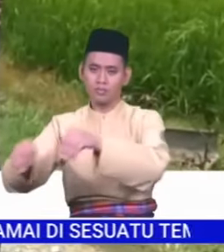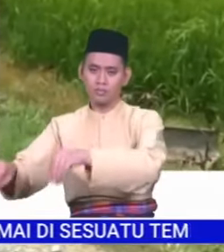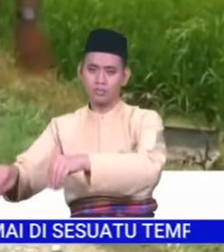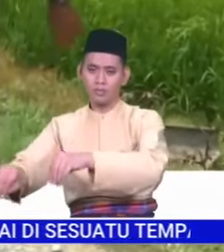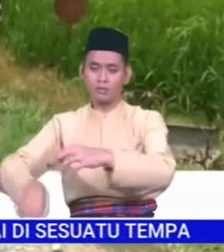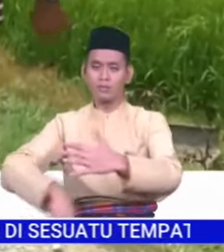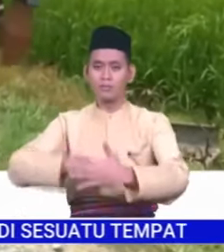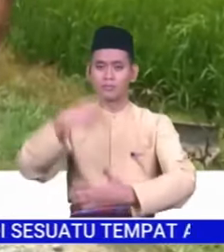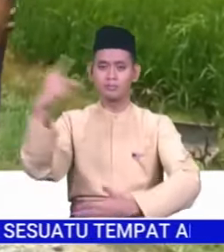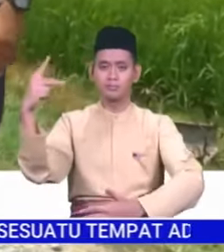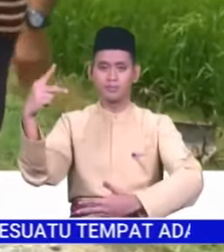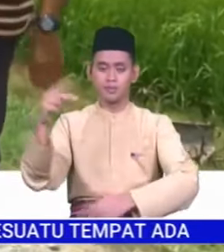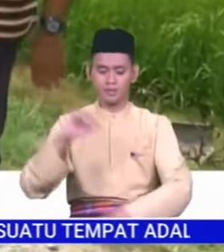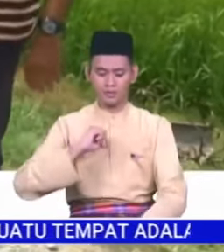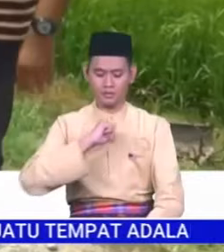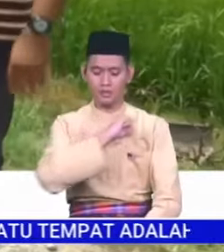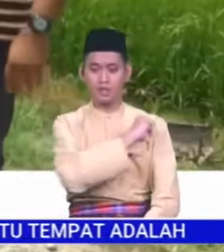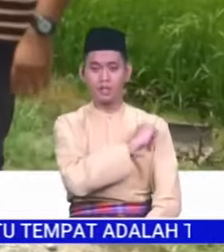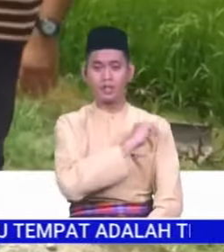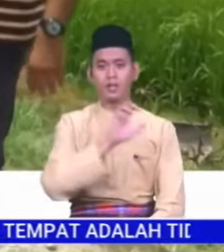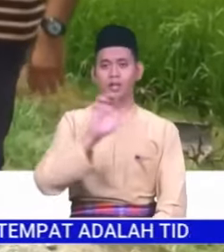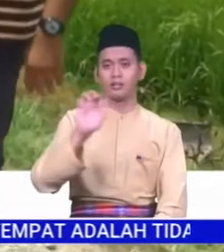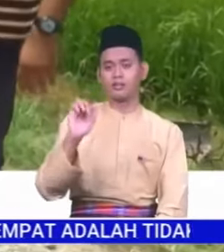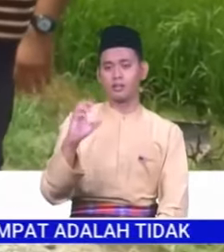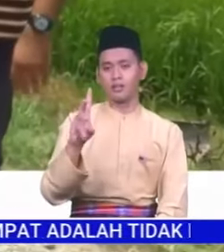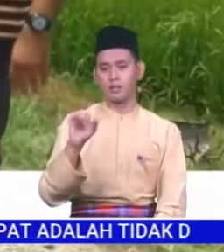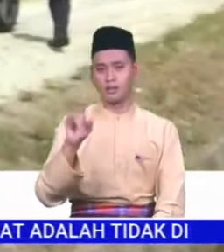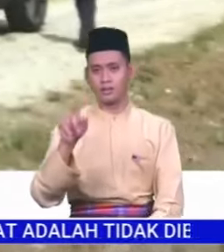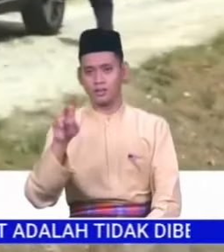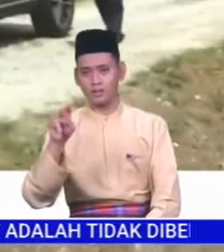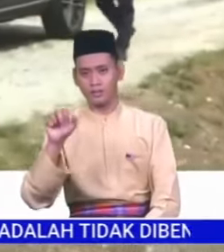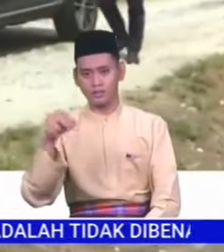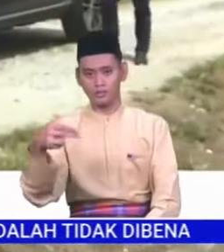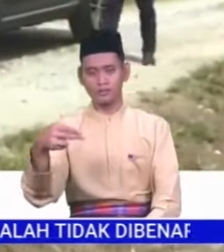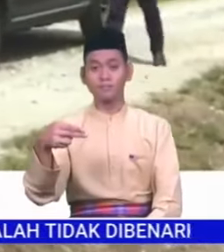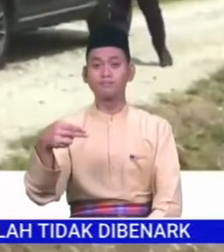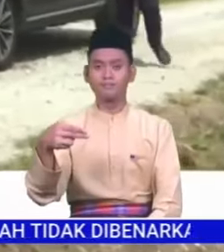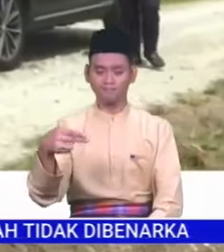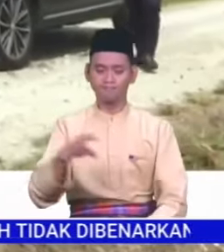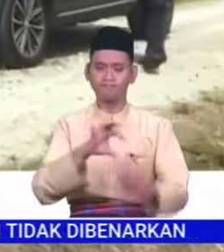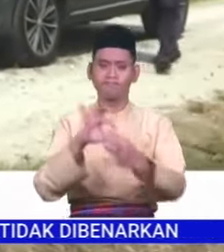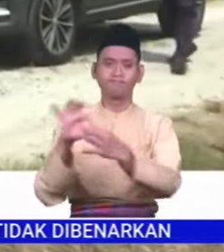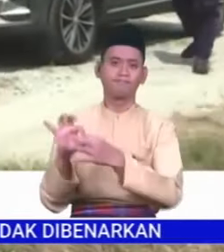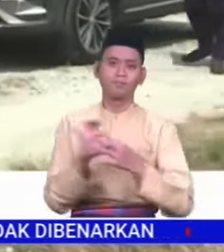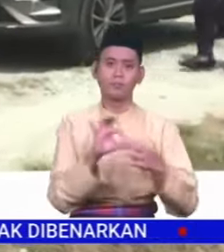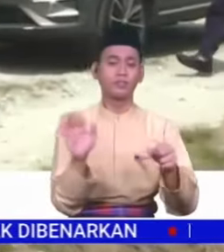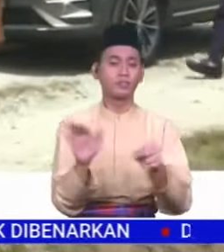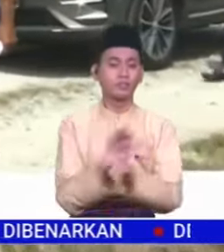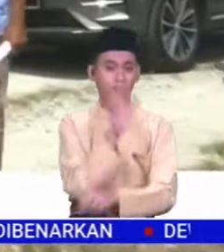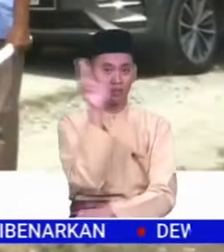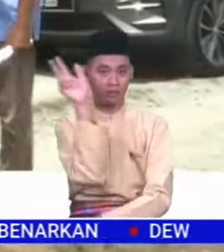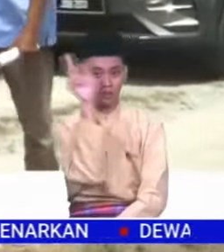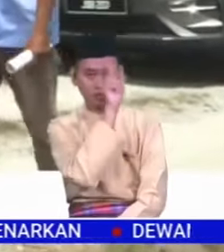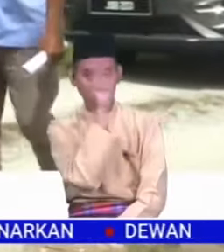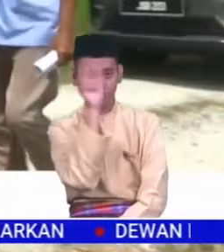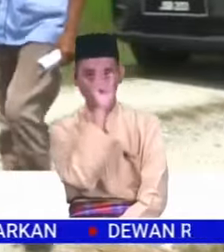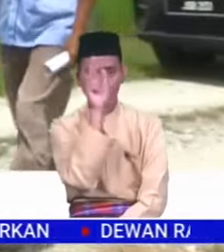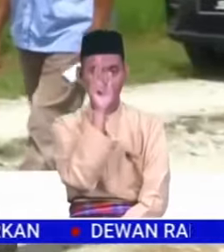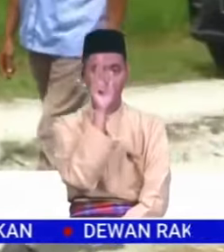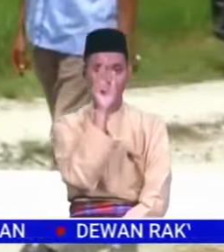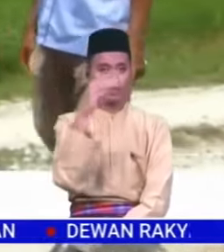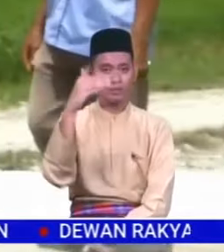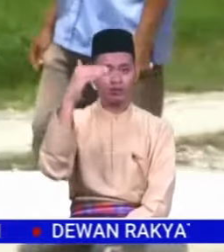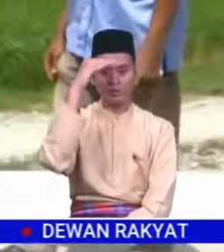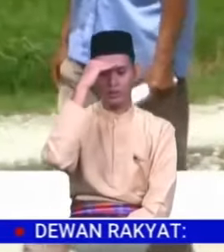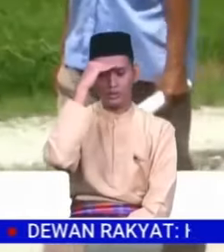Hai ahli dewan undangan ini adonan dauliyah Thalib berkata ph-nya sedia memberi kerjasama penuh pada Kerajaan negeri dan pelbagai PH